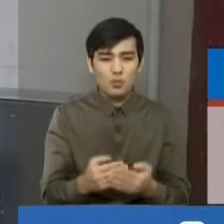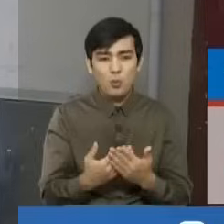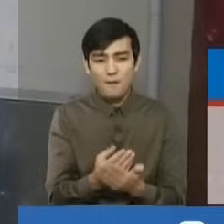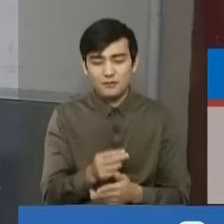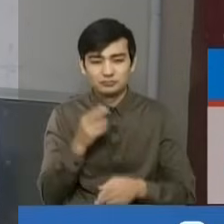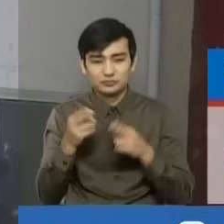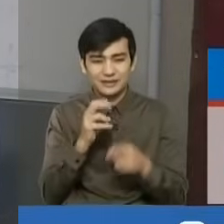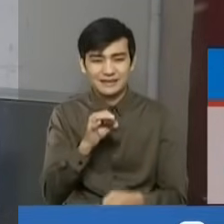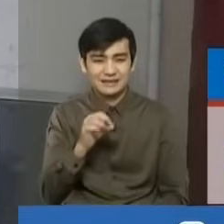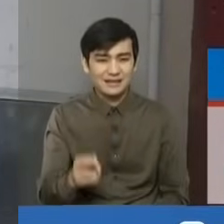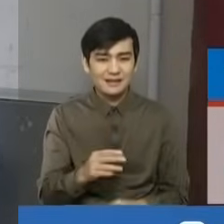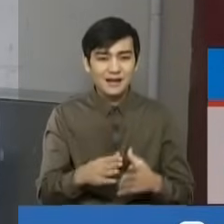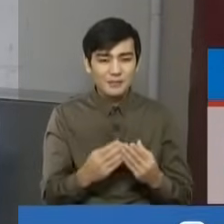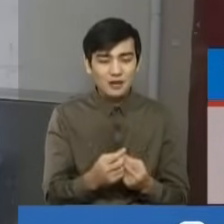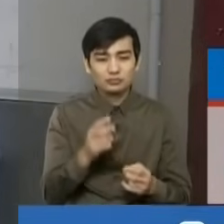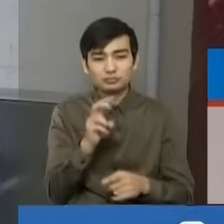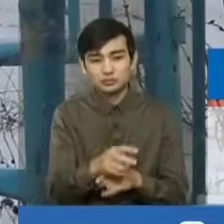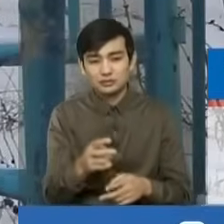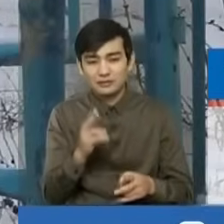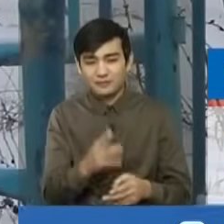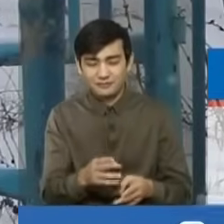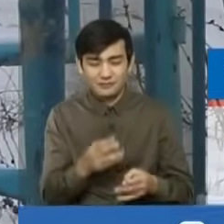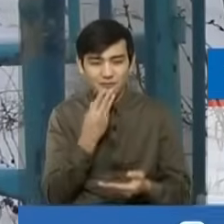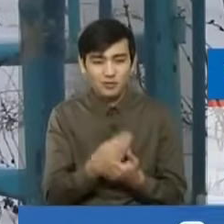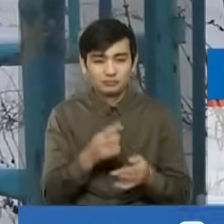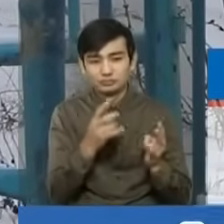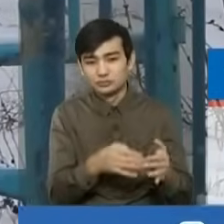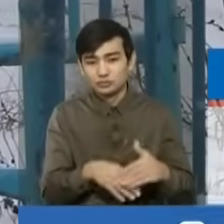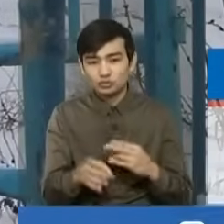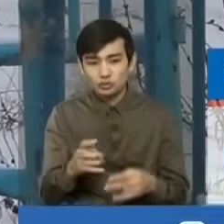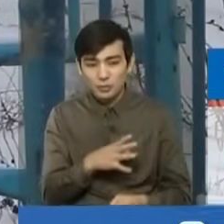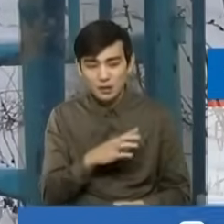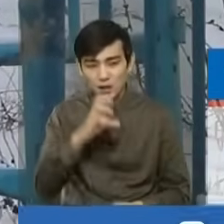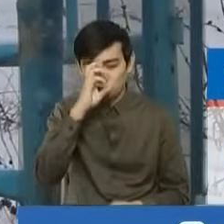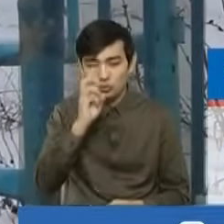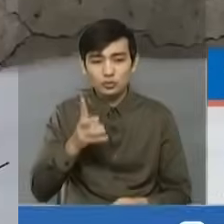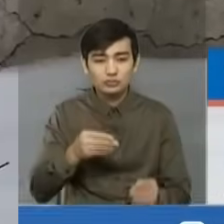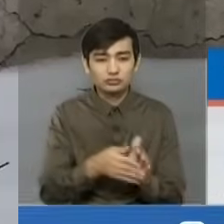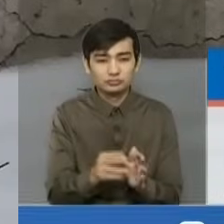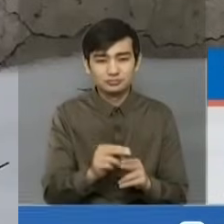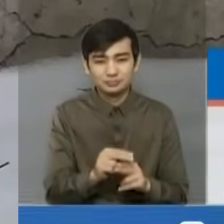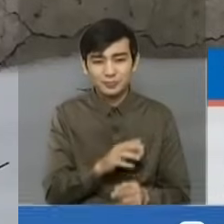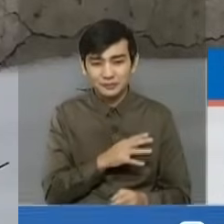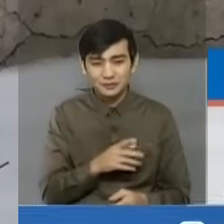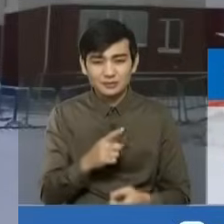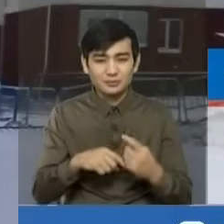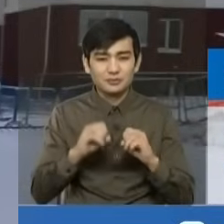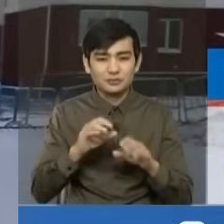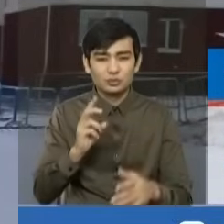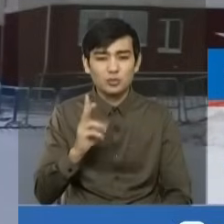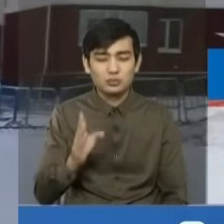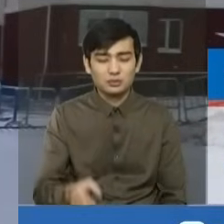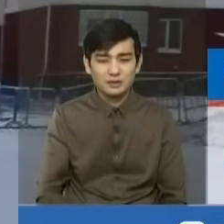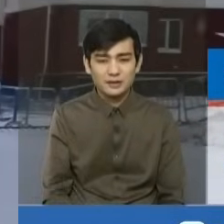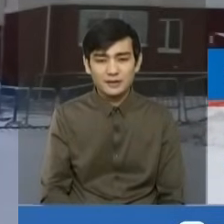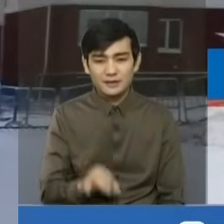будет с семьями которые были вынуждены покинуть свои квартиры и кто возместит ущерб государству узнавала Эльмира Ержанова в